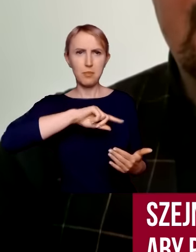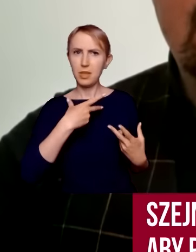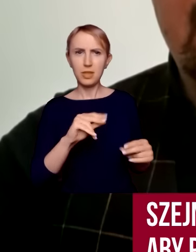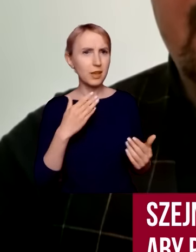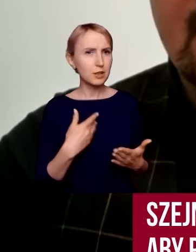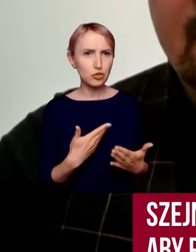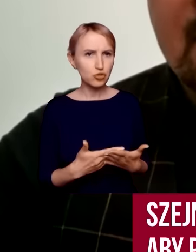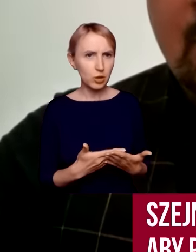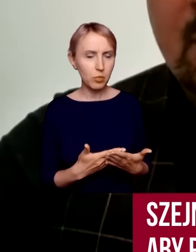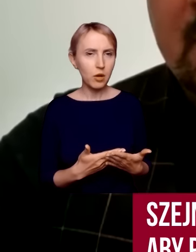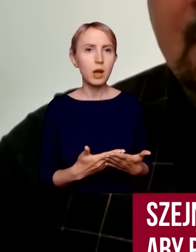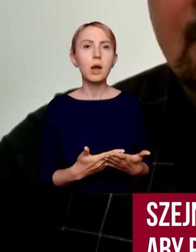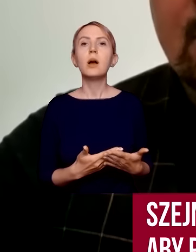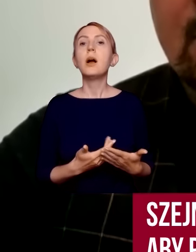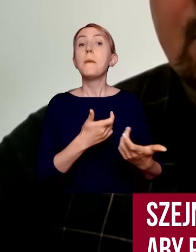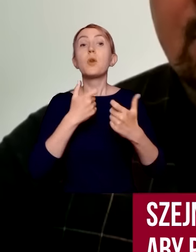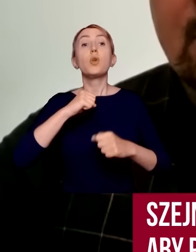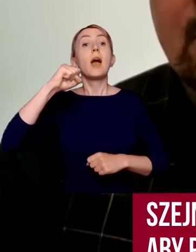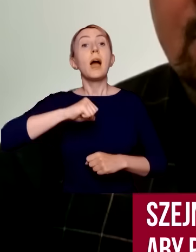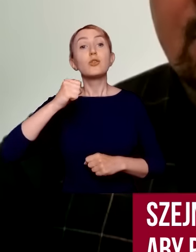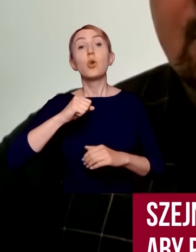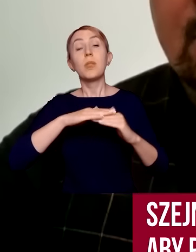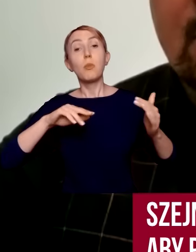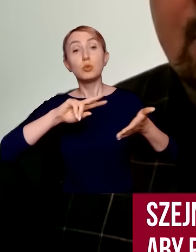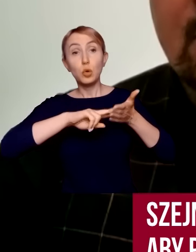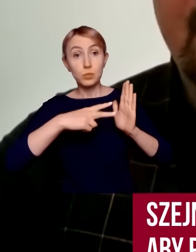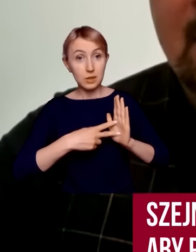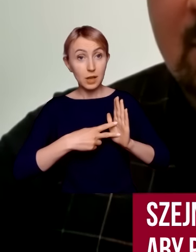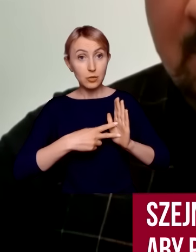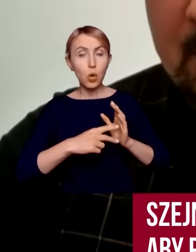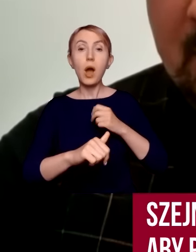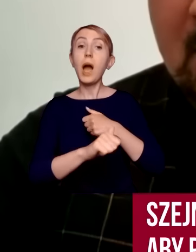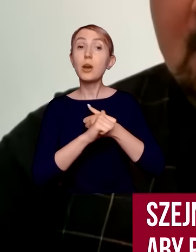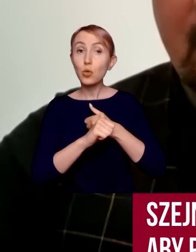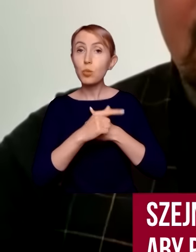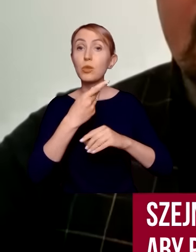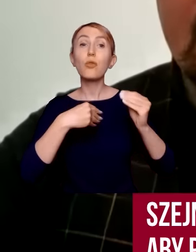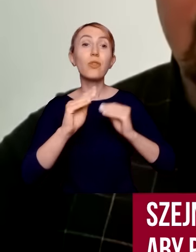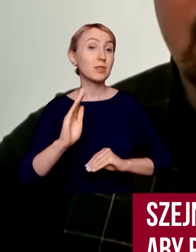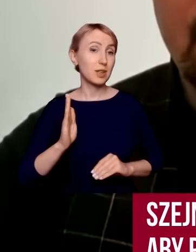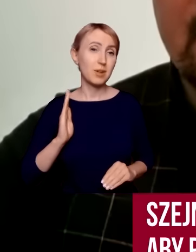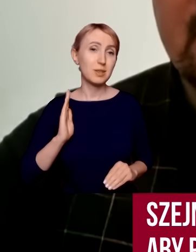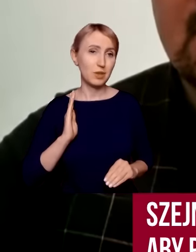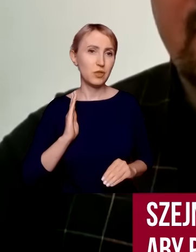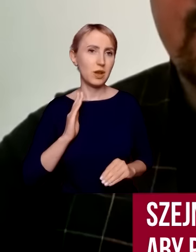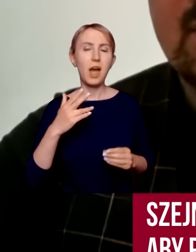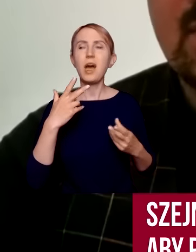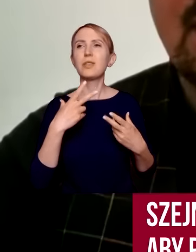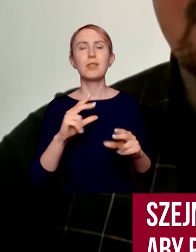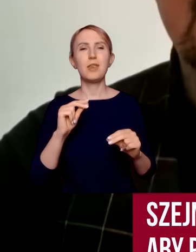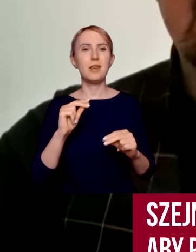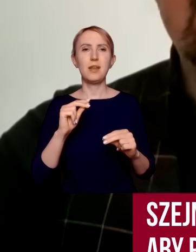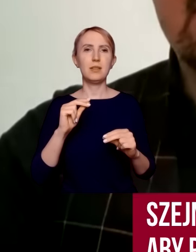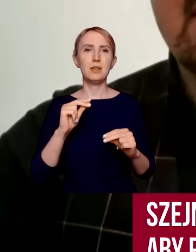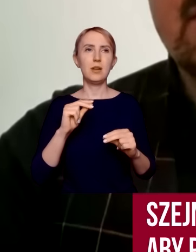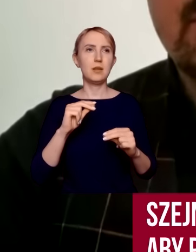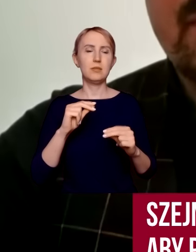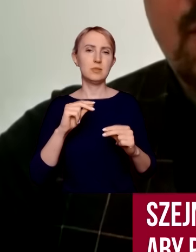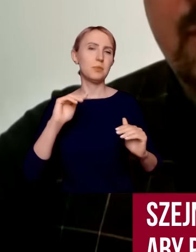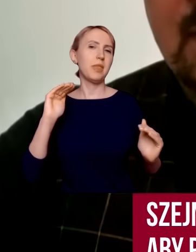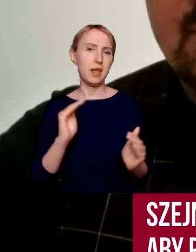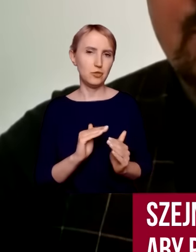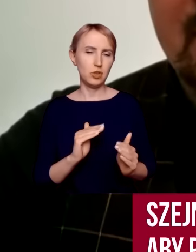Oczywiście broń atomowa nawet na poziomie taktycznym jest argumentem, który zwiększa bezpieczeństwo, a nie to bezpieczeństwo obniża. I